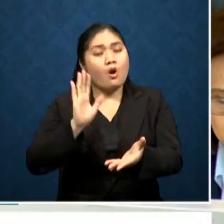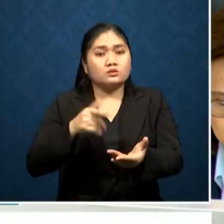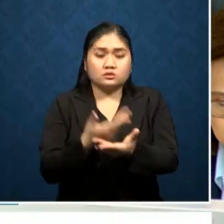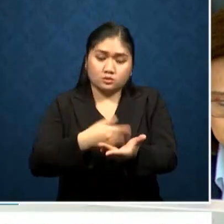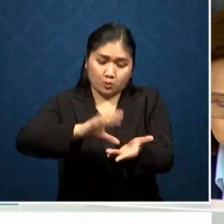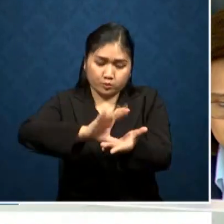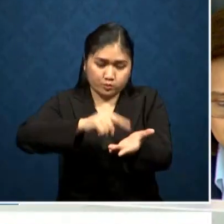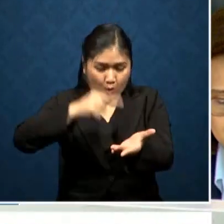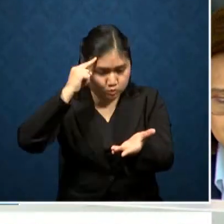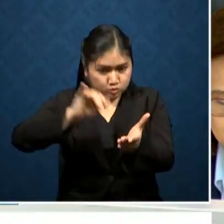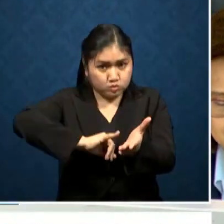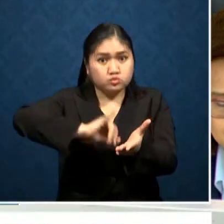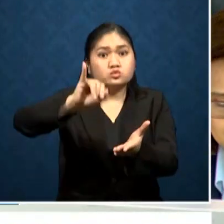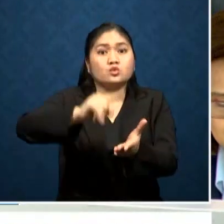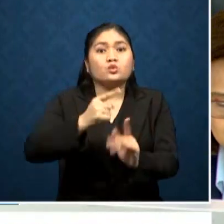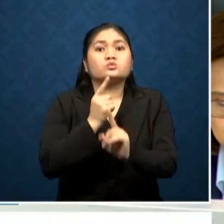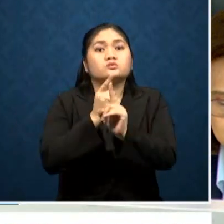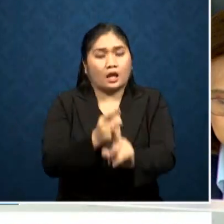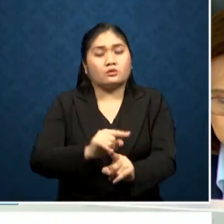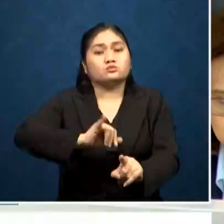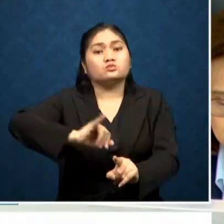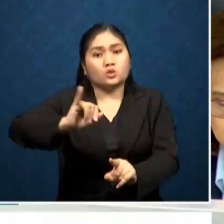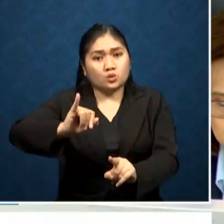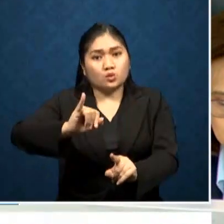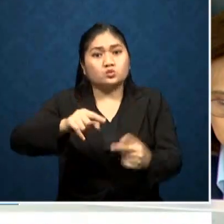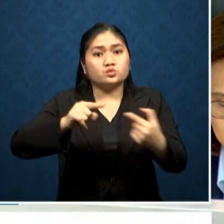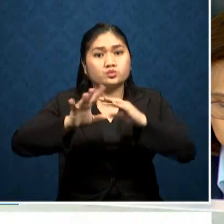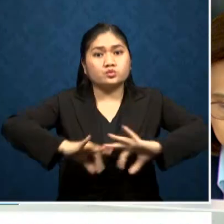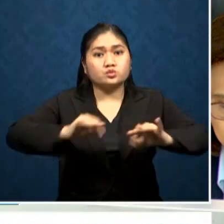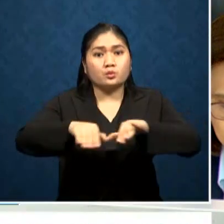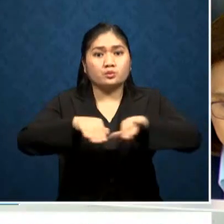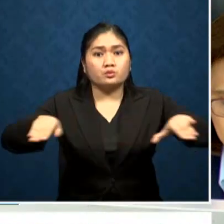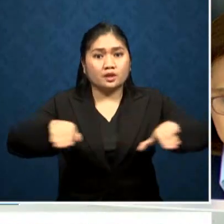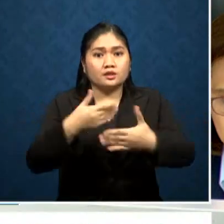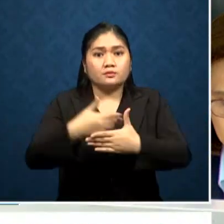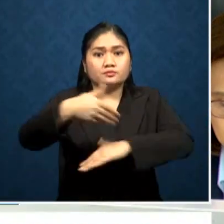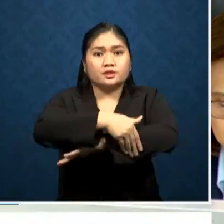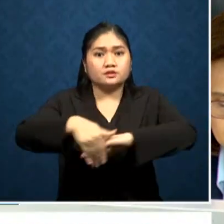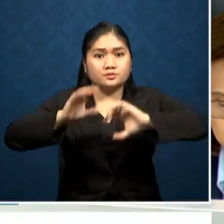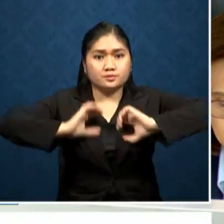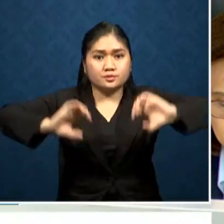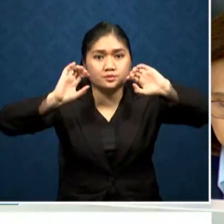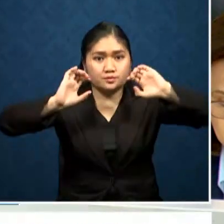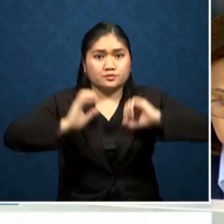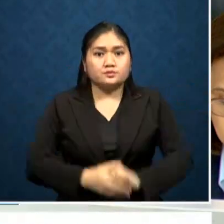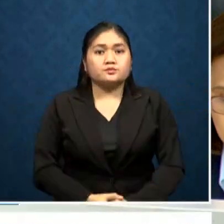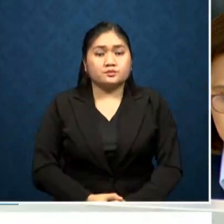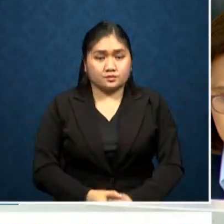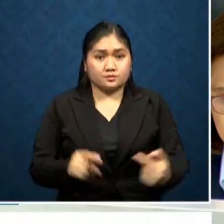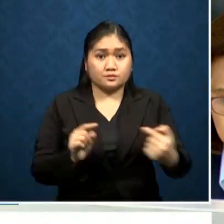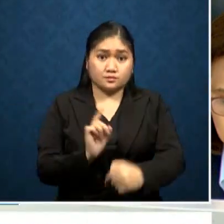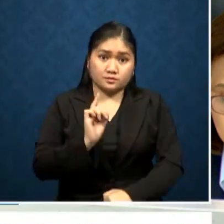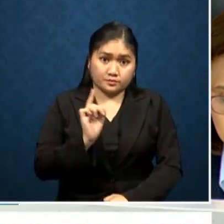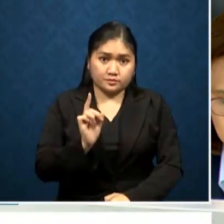ล่าวมีความถูกต้องตามที่ควรในสาระสำคัญตามมาตรฐานการบัญชีพากรัฐส่น